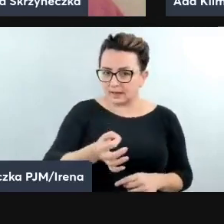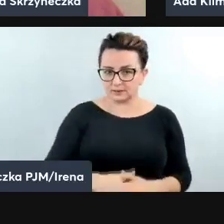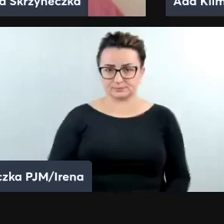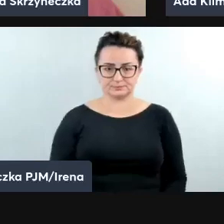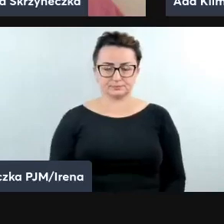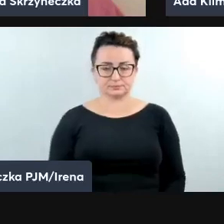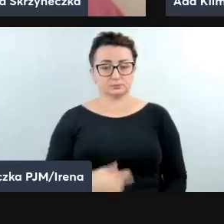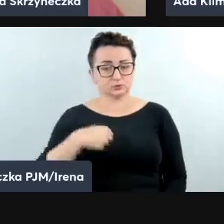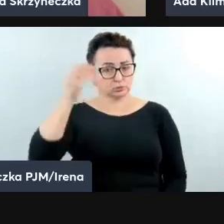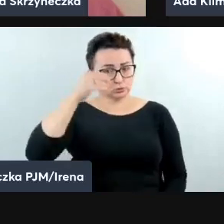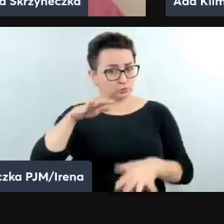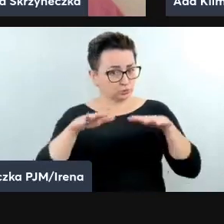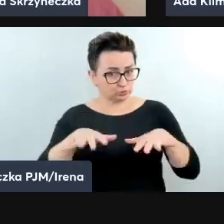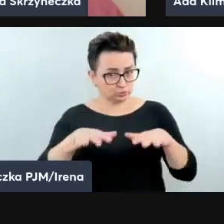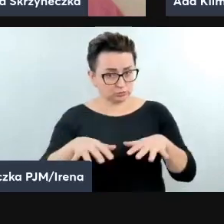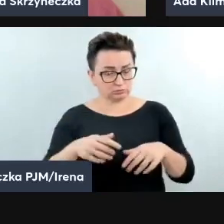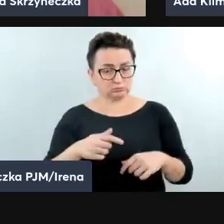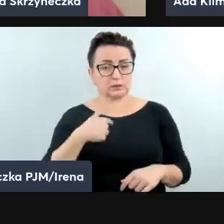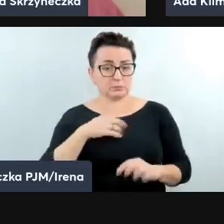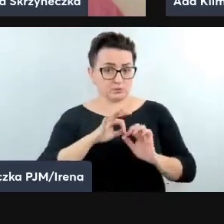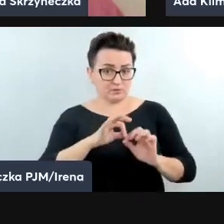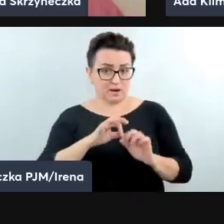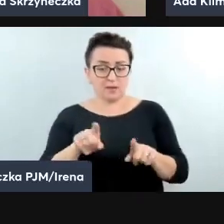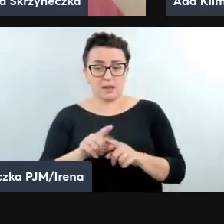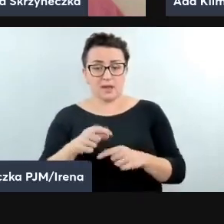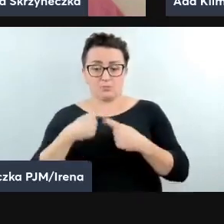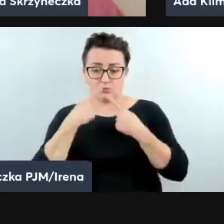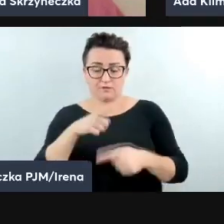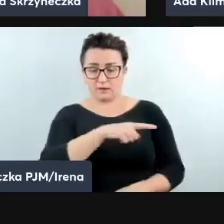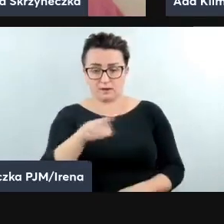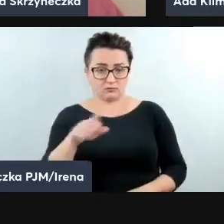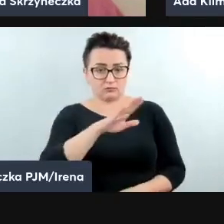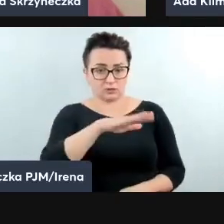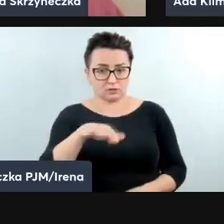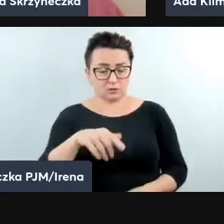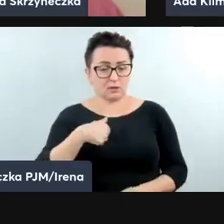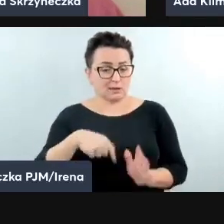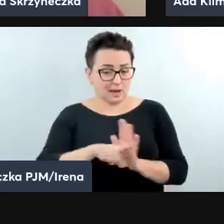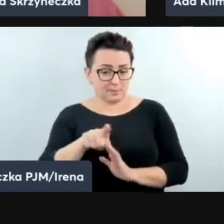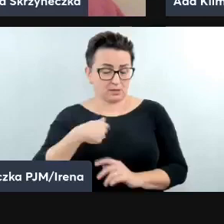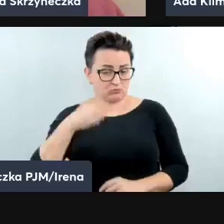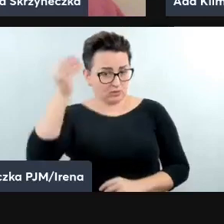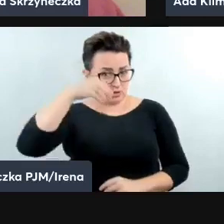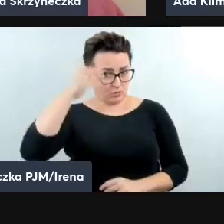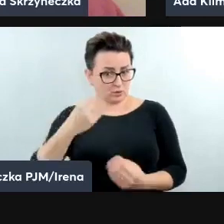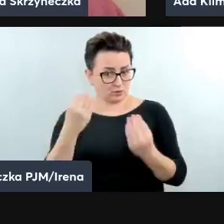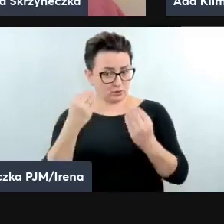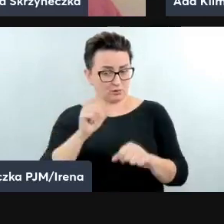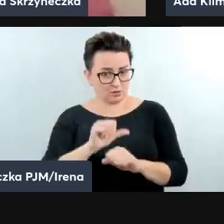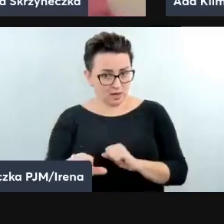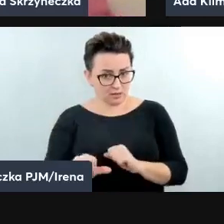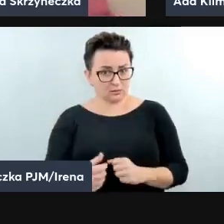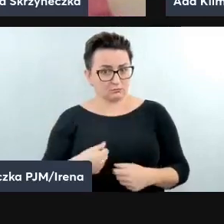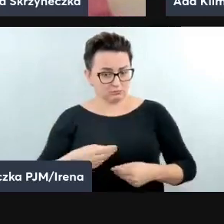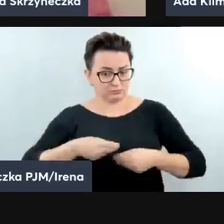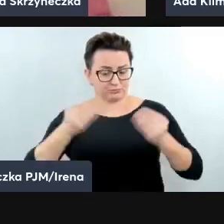też o tym mówię, że dla mnie też jest to kształcące i takie wnoszące, więc po prostu być tak w